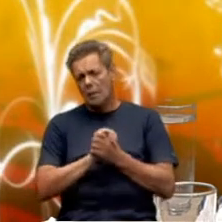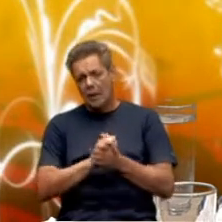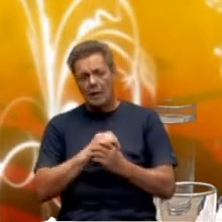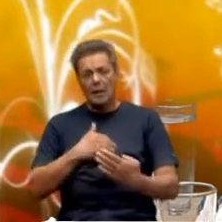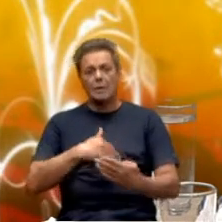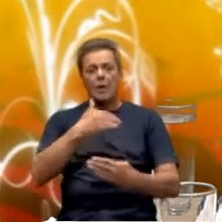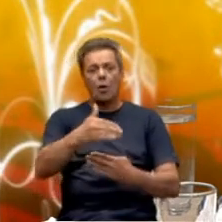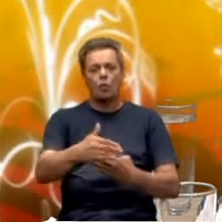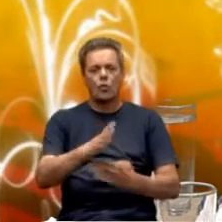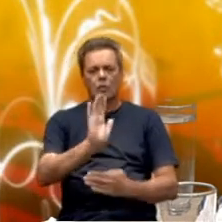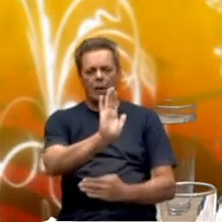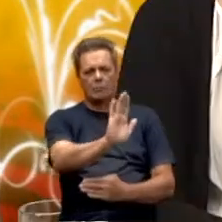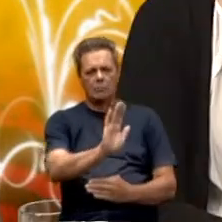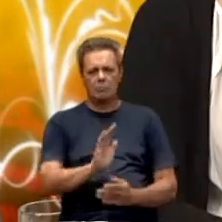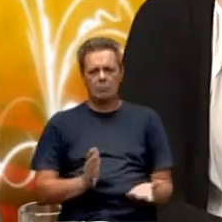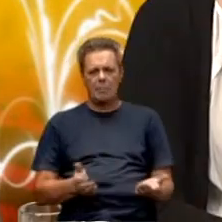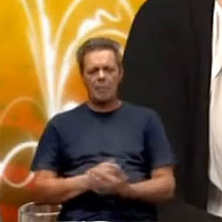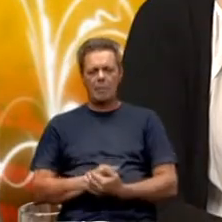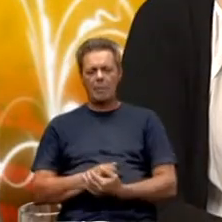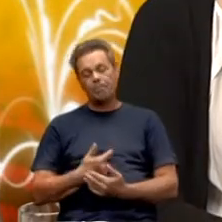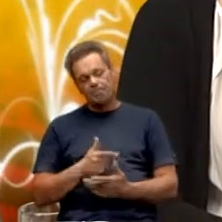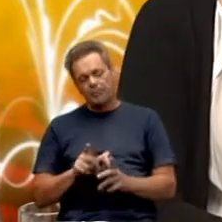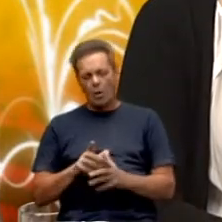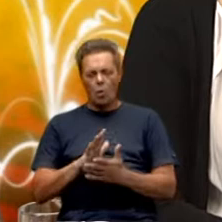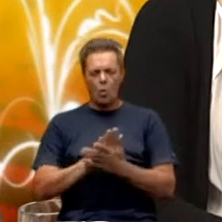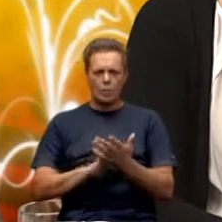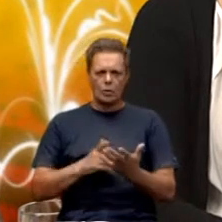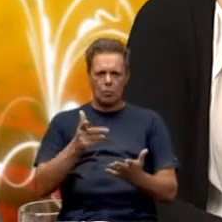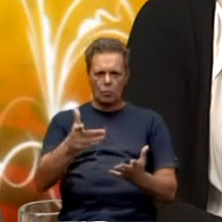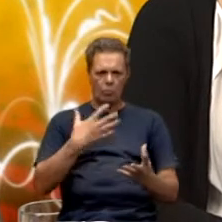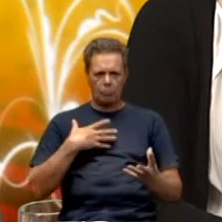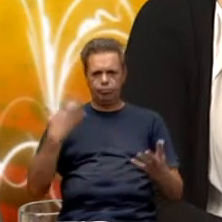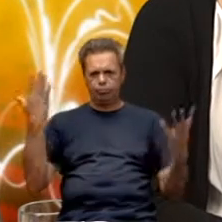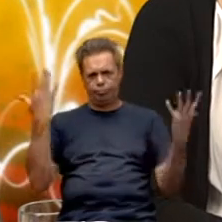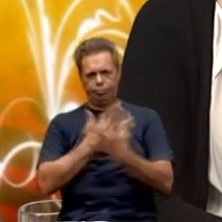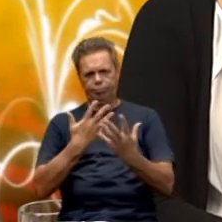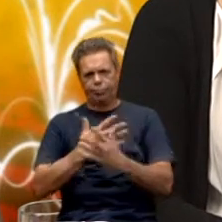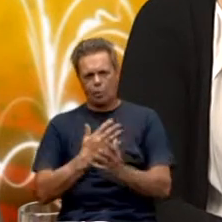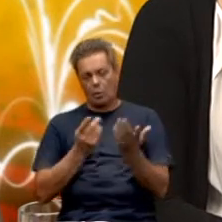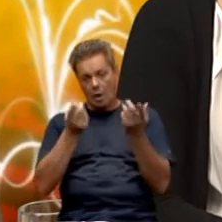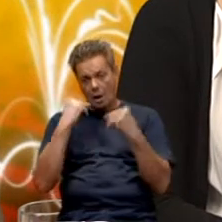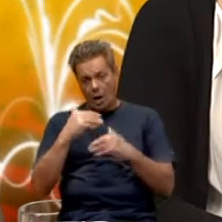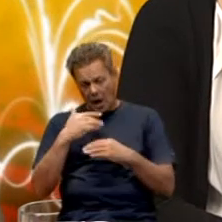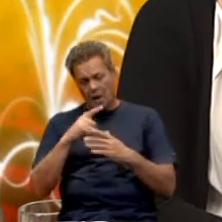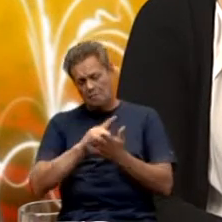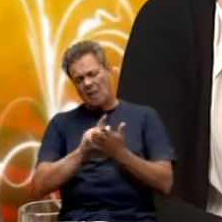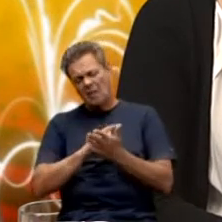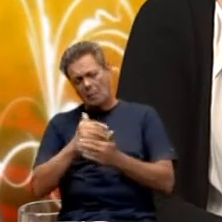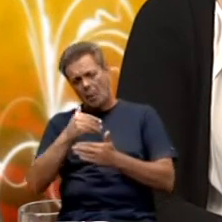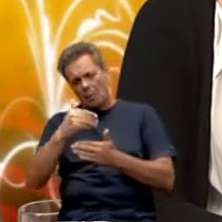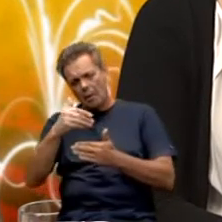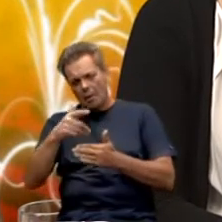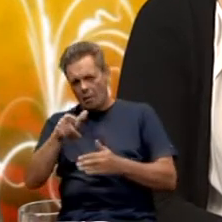vama? Pa, u početku je njima bio veliki šok svakako, ali s vremenom i one su